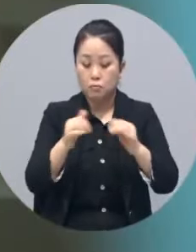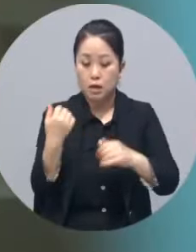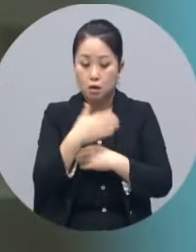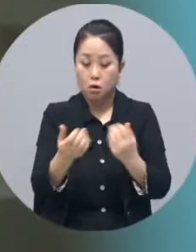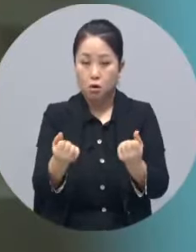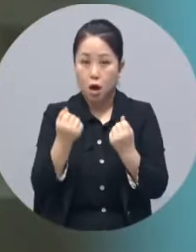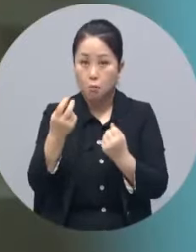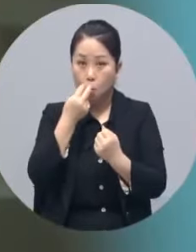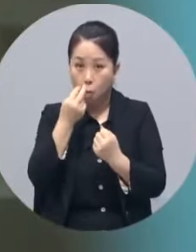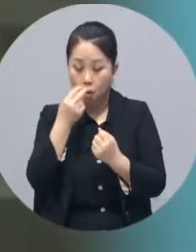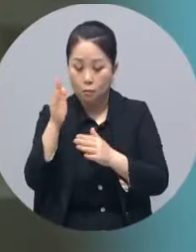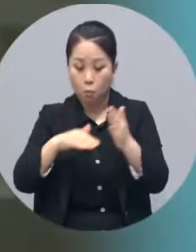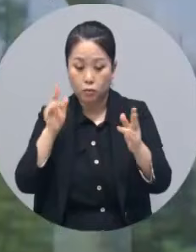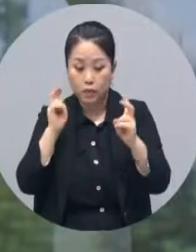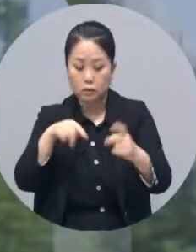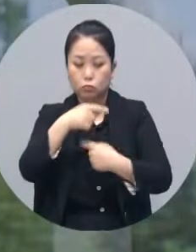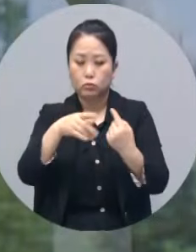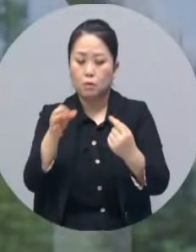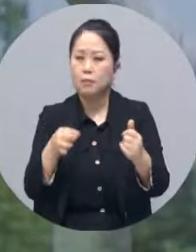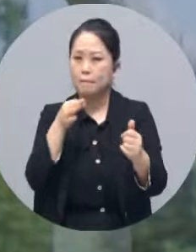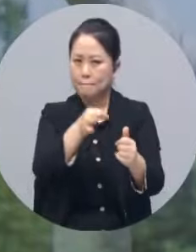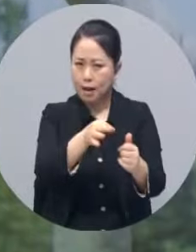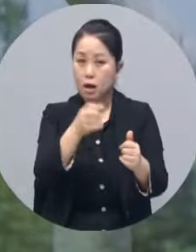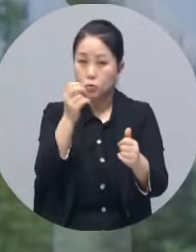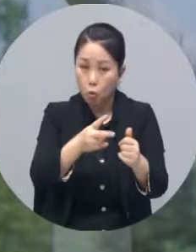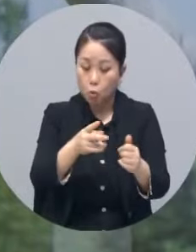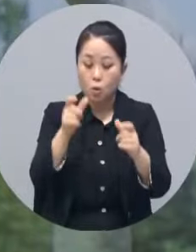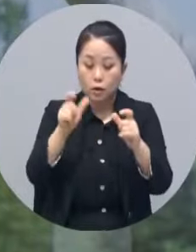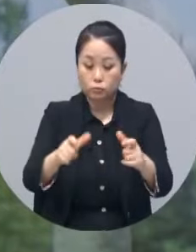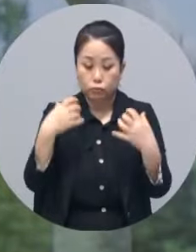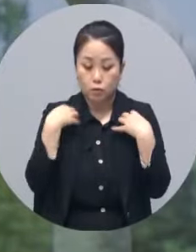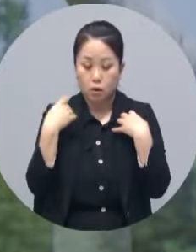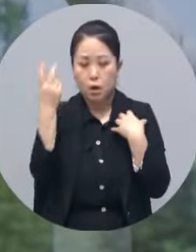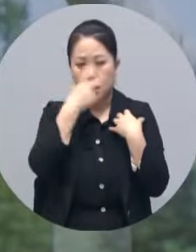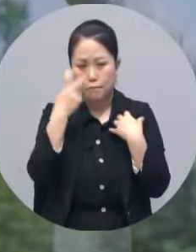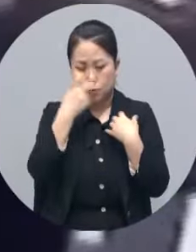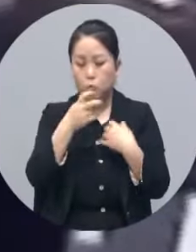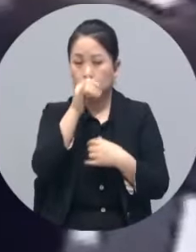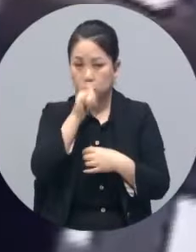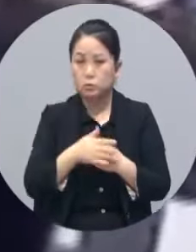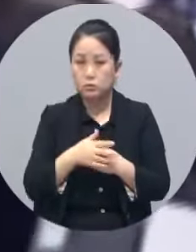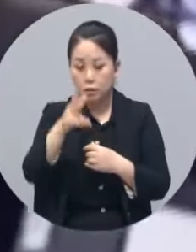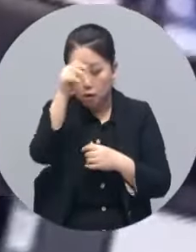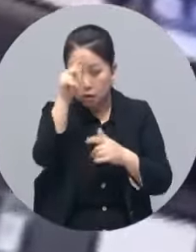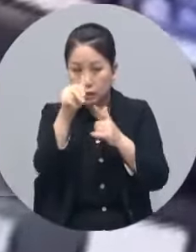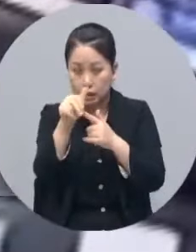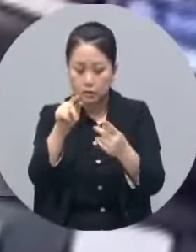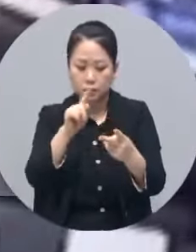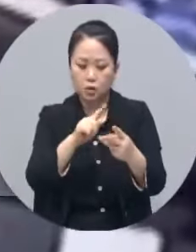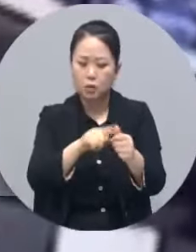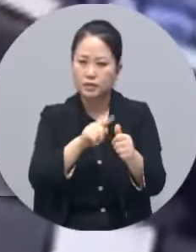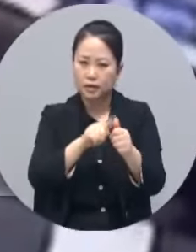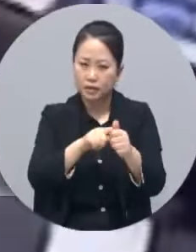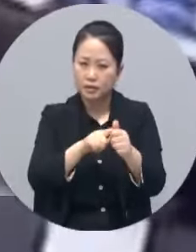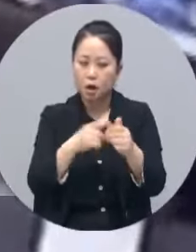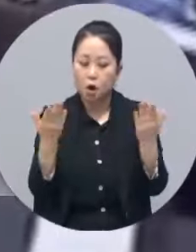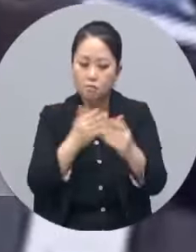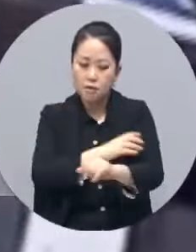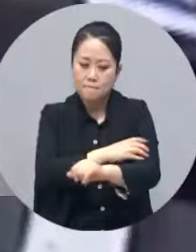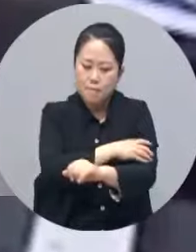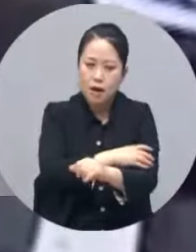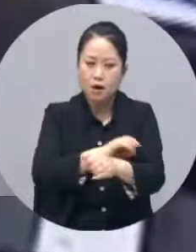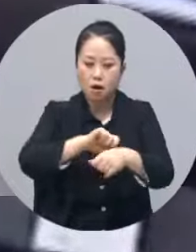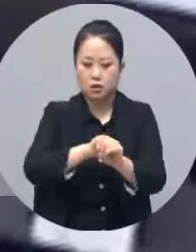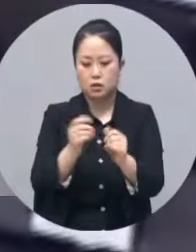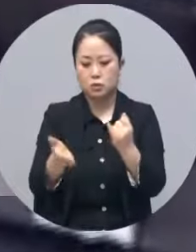국민건강보험공단에서 운영비를 받고 있고 관할 구청의 관리 감독을 받습니다. 경찰은 정 씨에 대해 업무상 위력에 의한